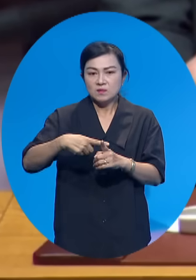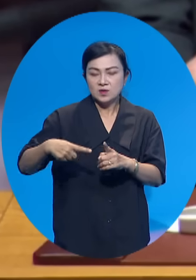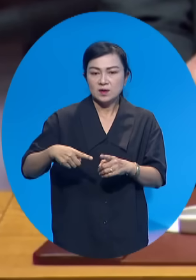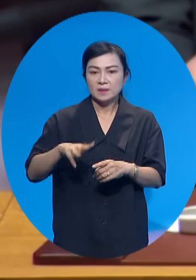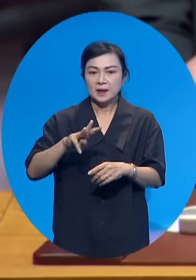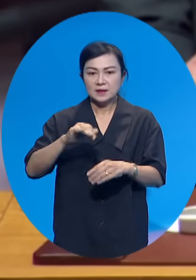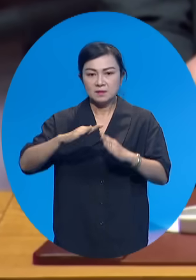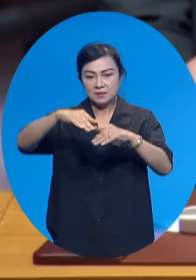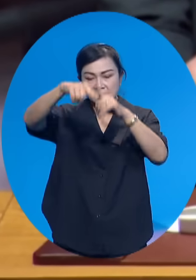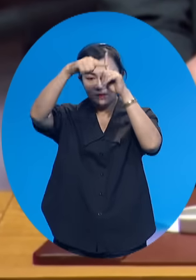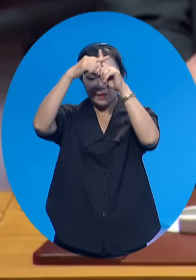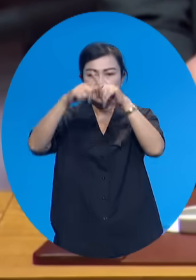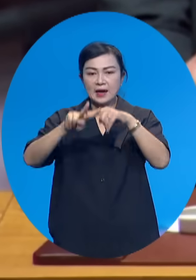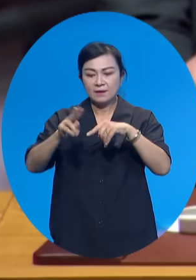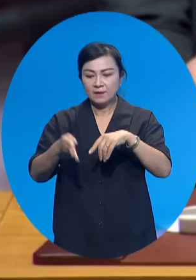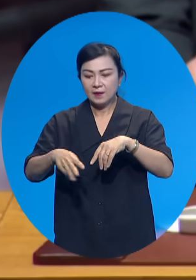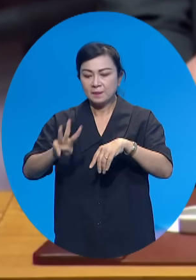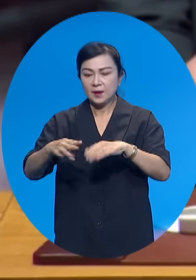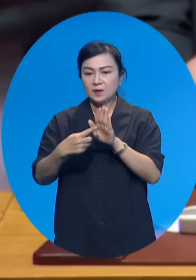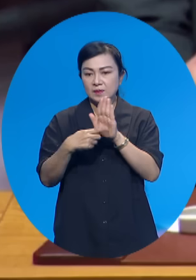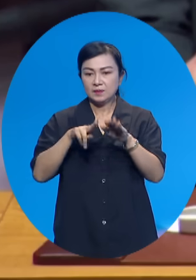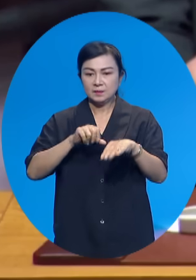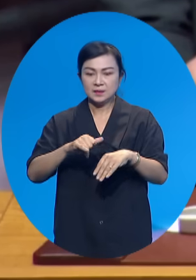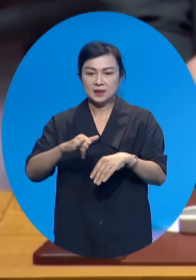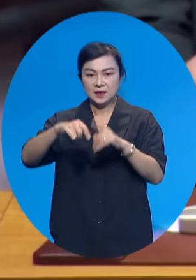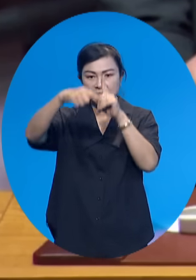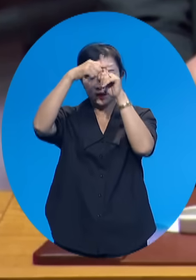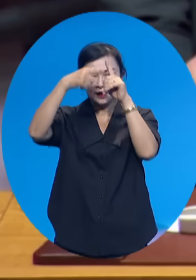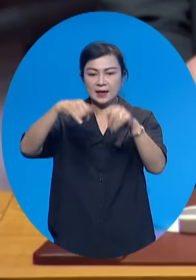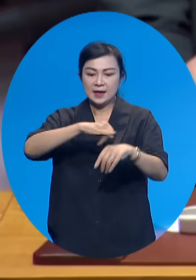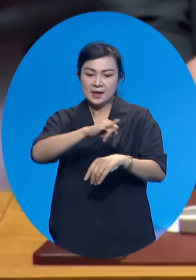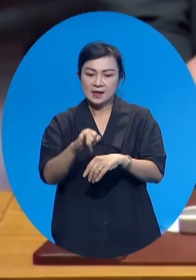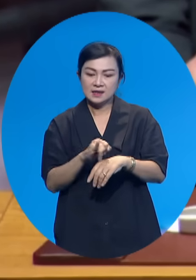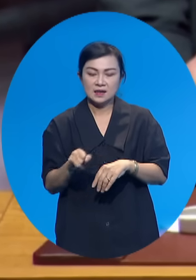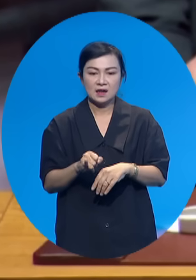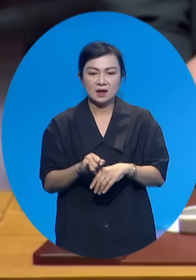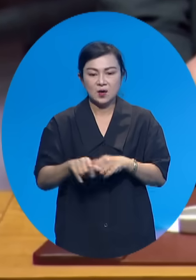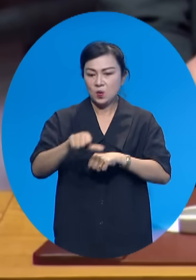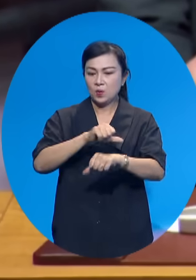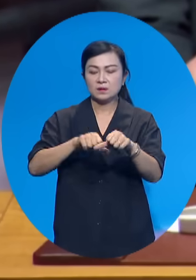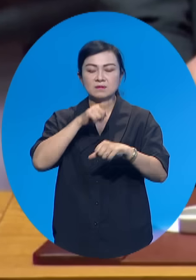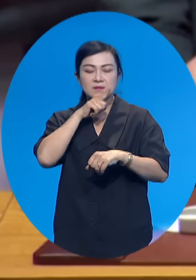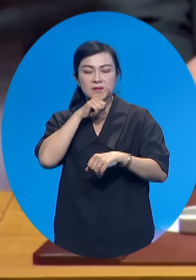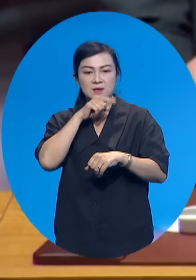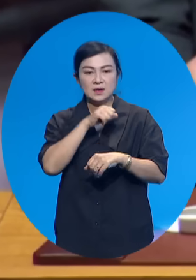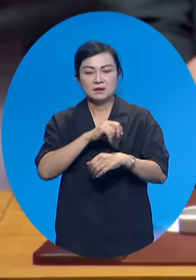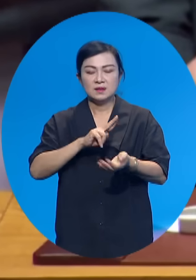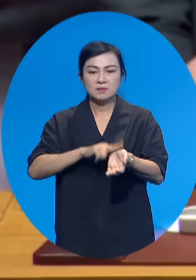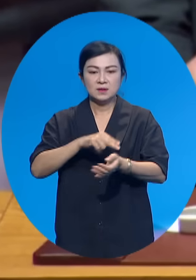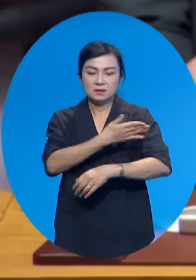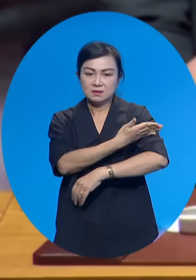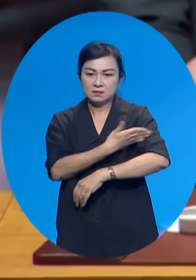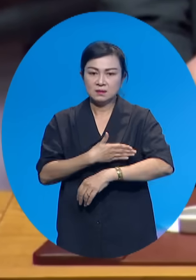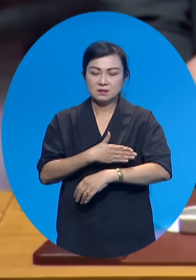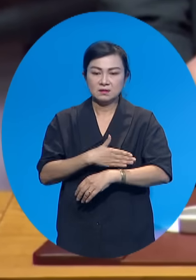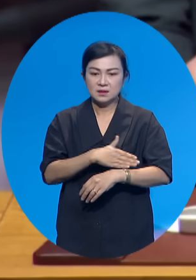36 bệnh viện và 2/3 số trung tâm chăm sóc y tế cơ bản ở gaza hiện không thể hoạt động số người bệnh người thương vong và